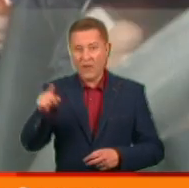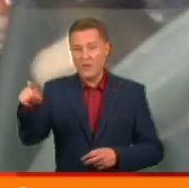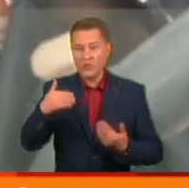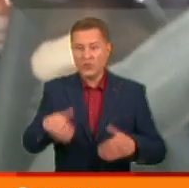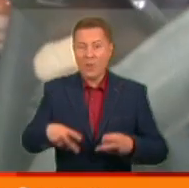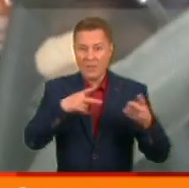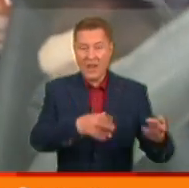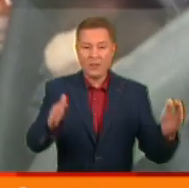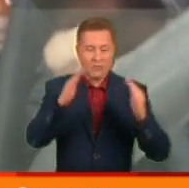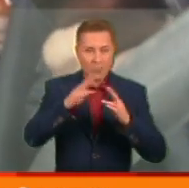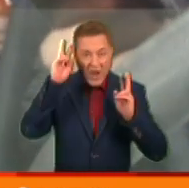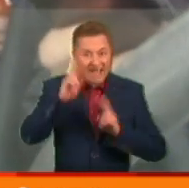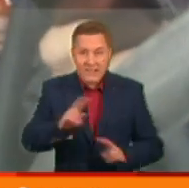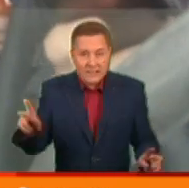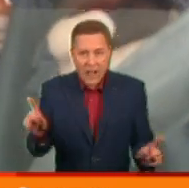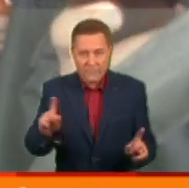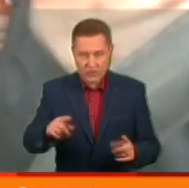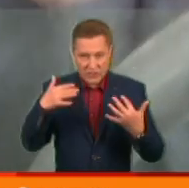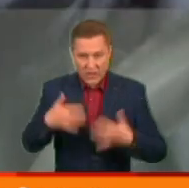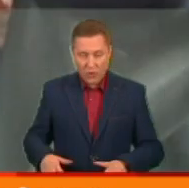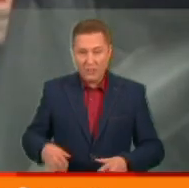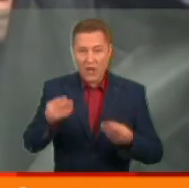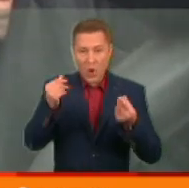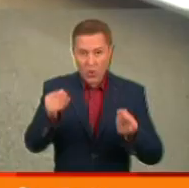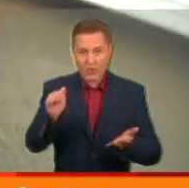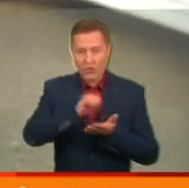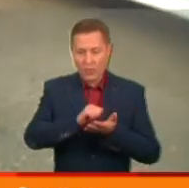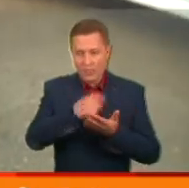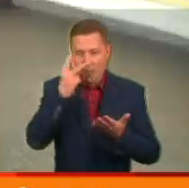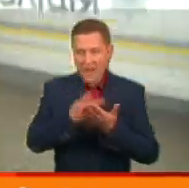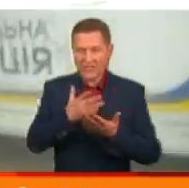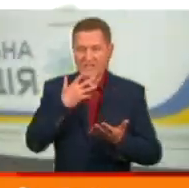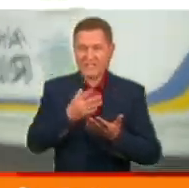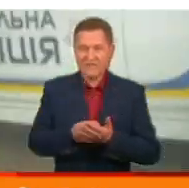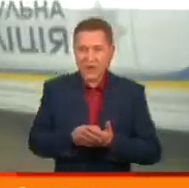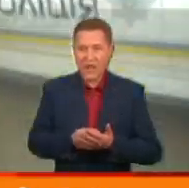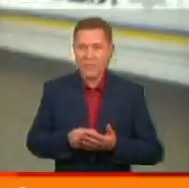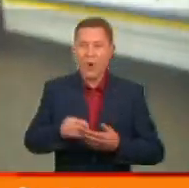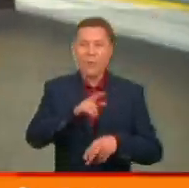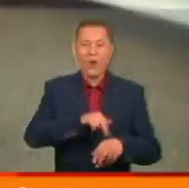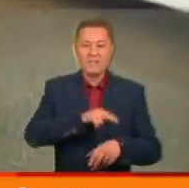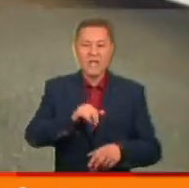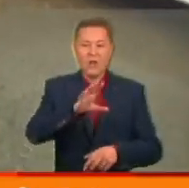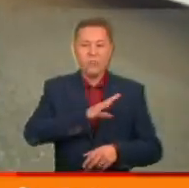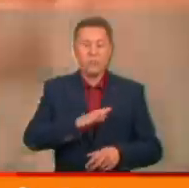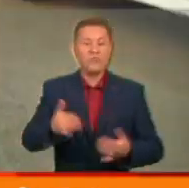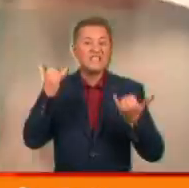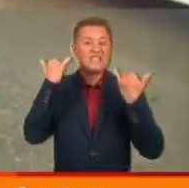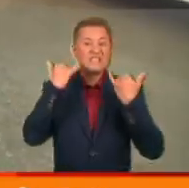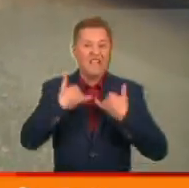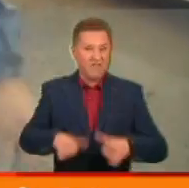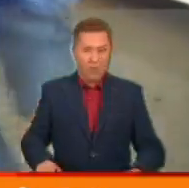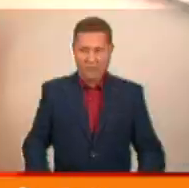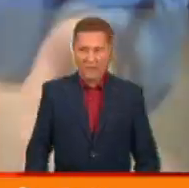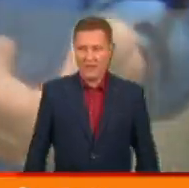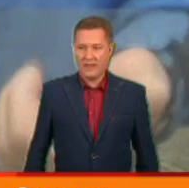і навіть не здогадувався, що загубив гроші і документи. Побачивши на своєму порозі поліціянтів, був надзвичайно